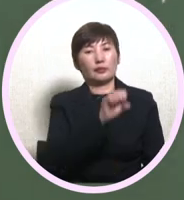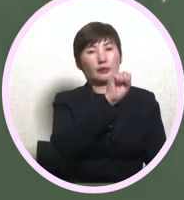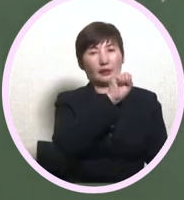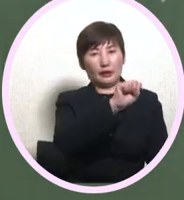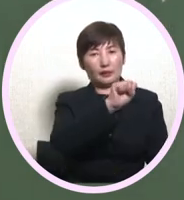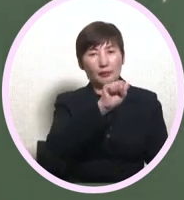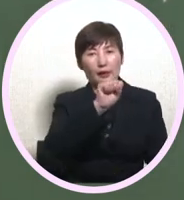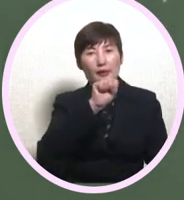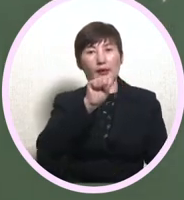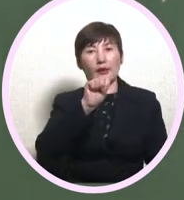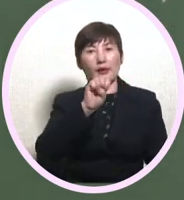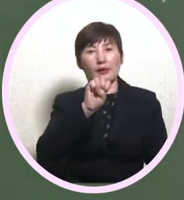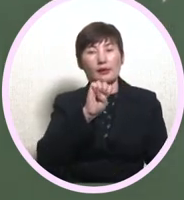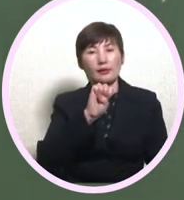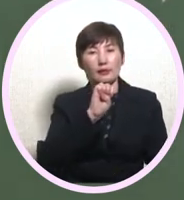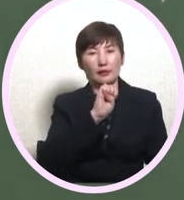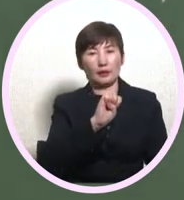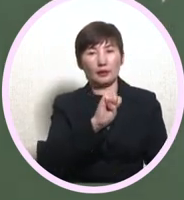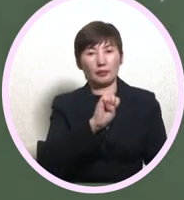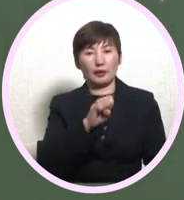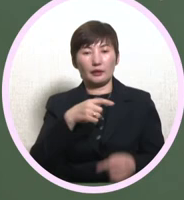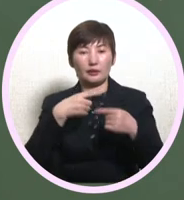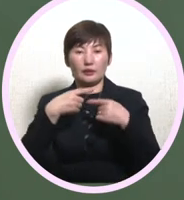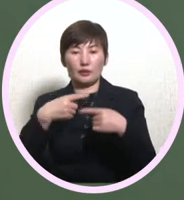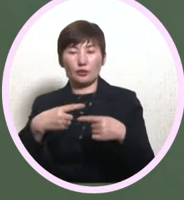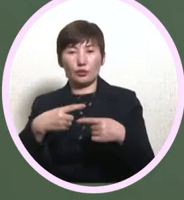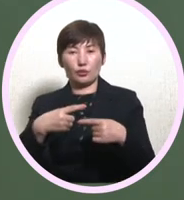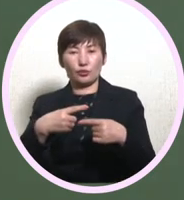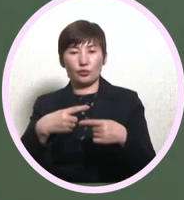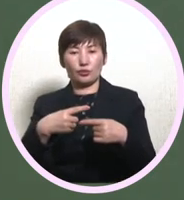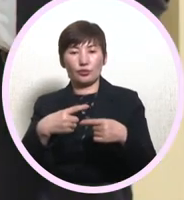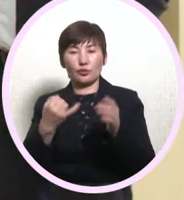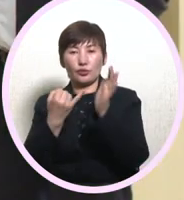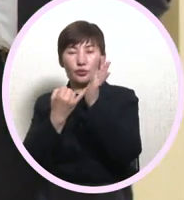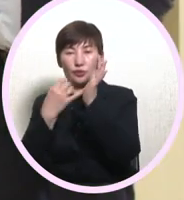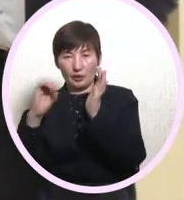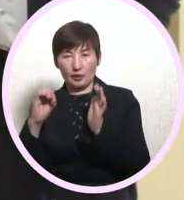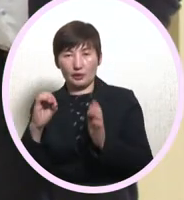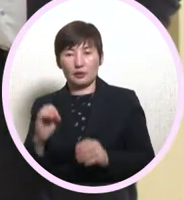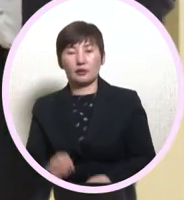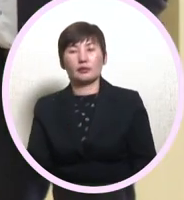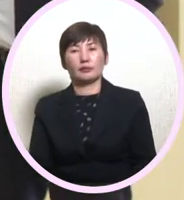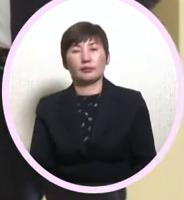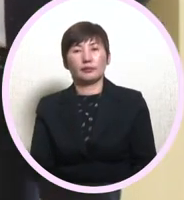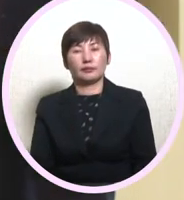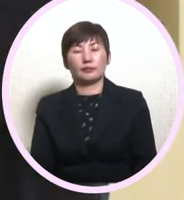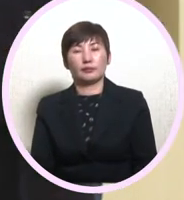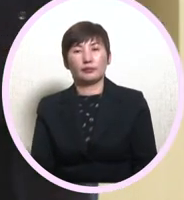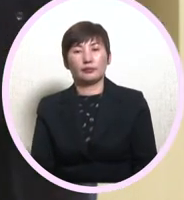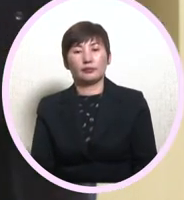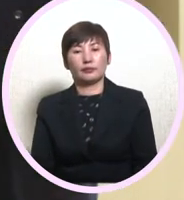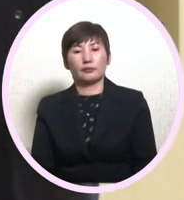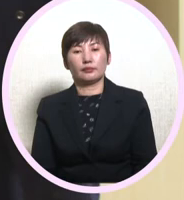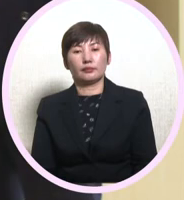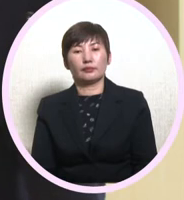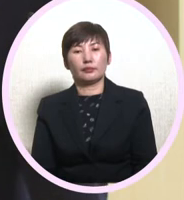2-оо 4-т хураачээ. За 15-ыг 4 үржээд 60. За батарж өгшөө. Тэгэхээр